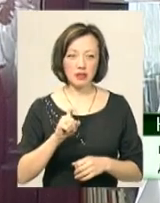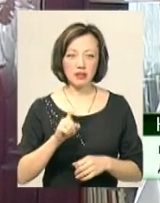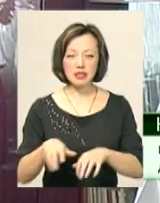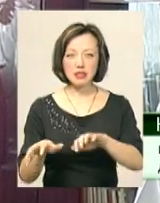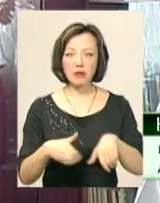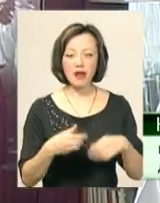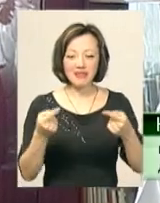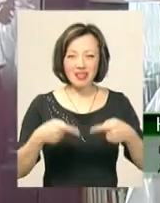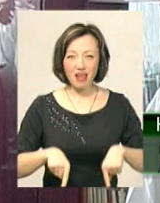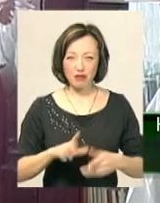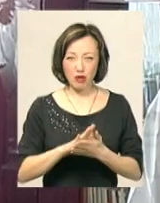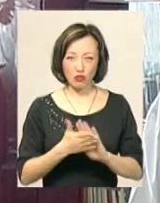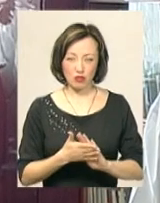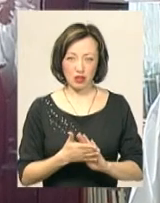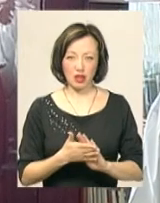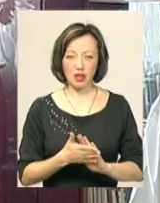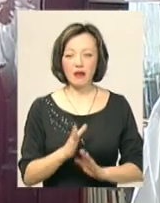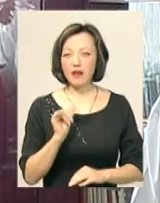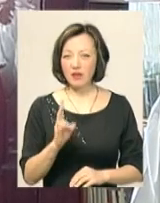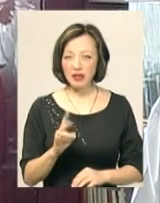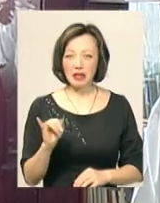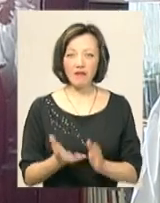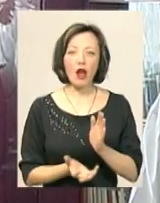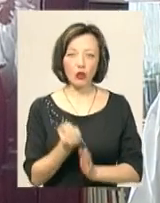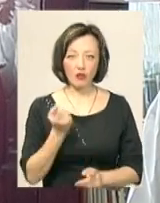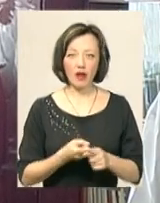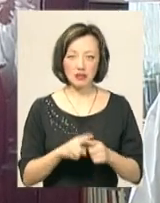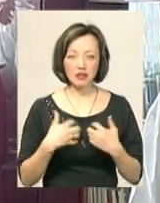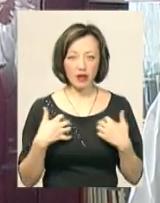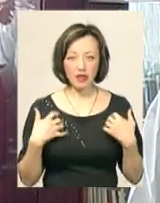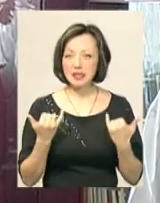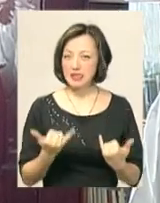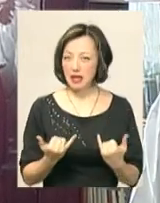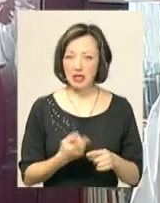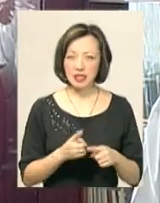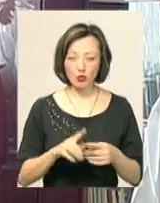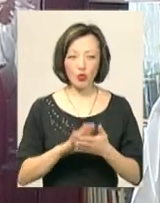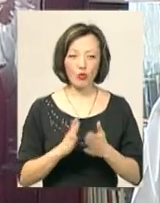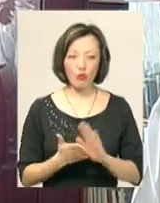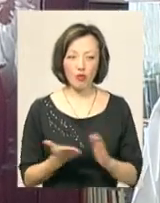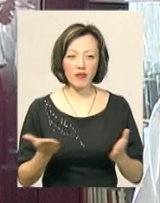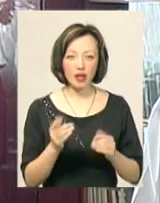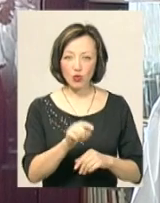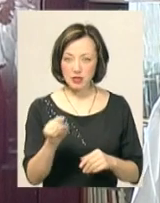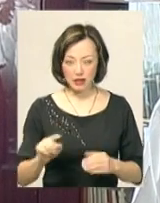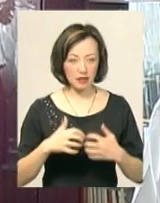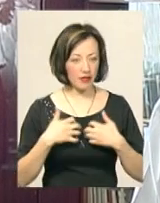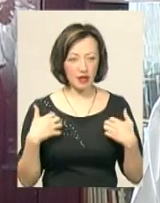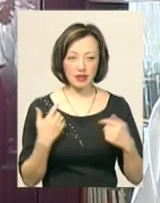забирав в занедбаному стані. Він, в принципі, їх і врятував, тому що зараз ці умови, які є в цих тварин,